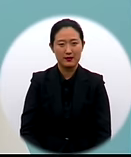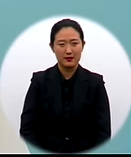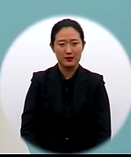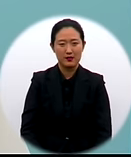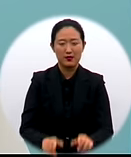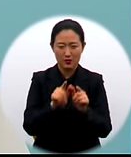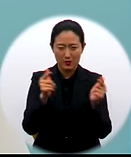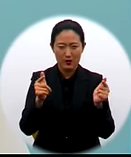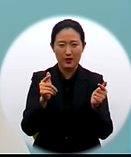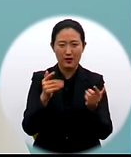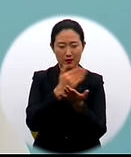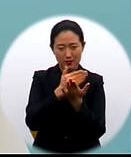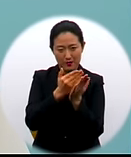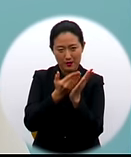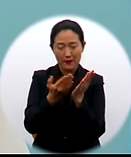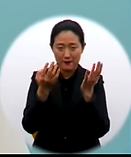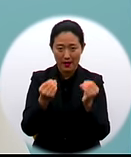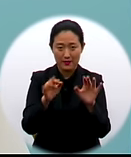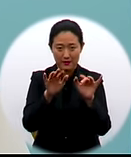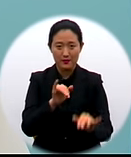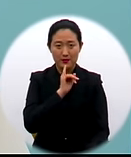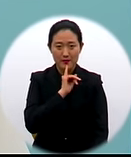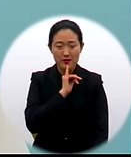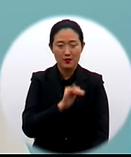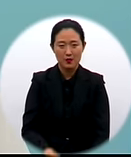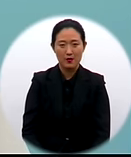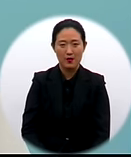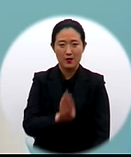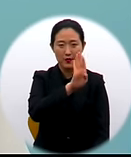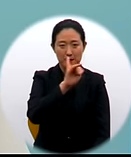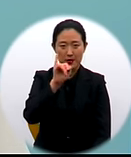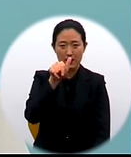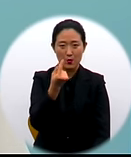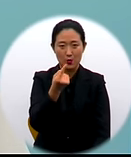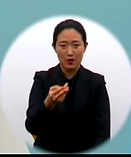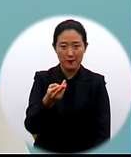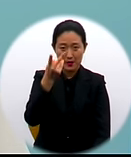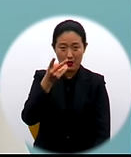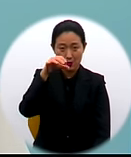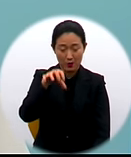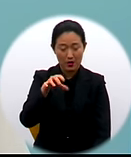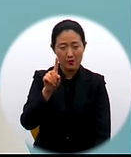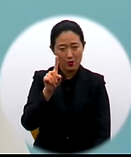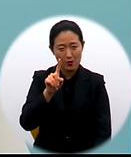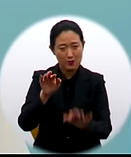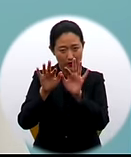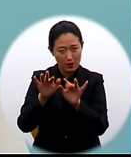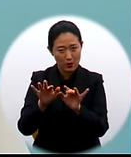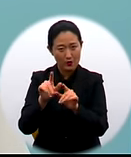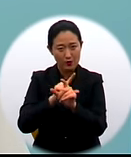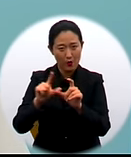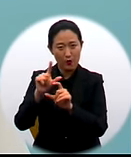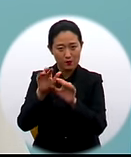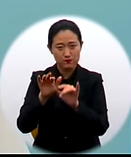여기다 기록해 주는 겁니다. 여러 개를 쓰셔도 상관없어요. 그리고 이제 비고란에는 혹시 이 에피소드와 관련한 증빙 자료가 있다면 그 내용을 좀